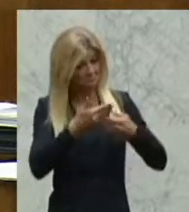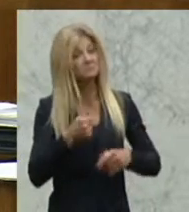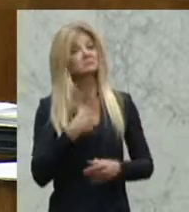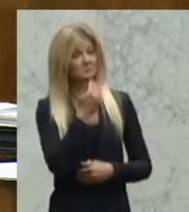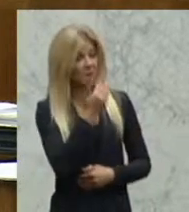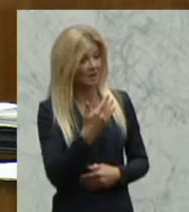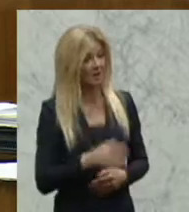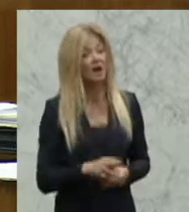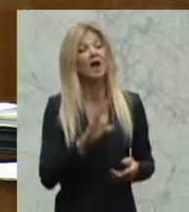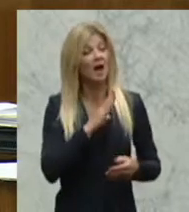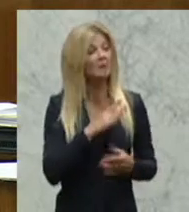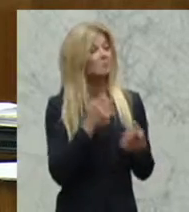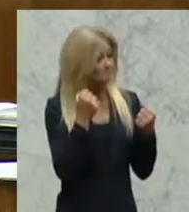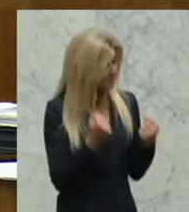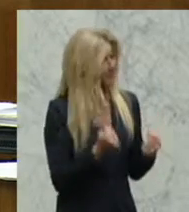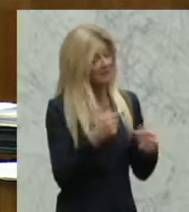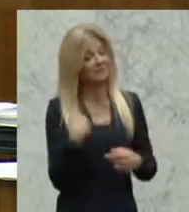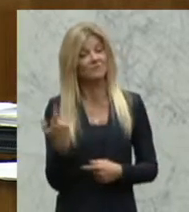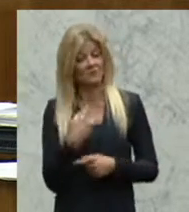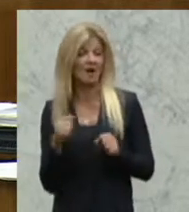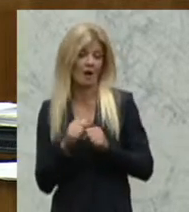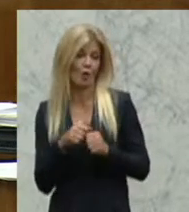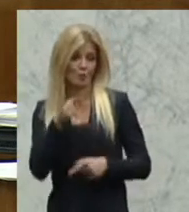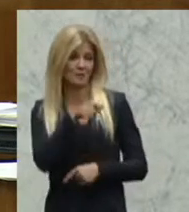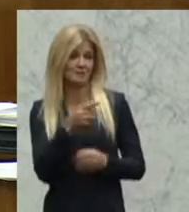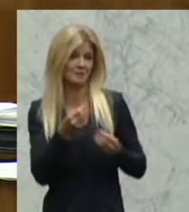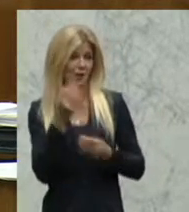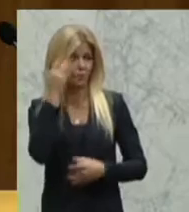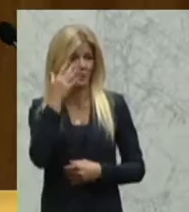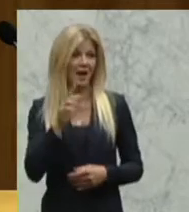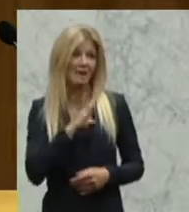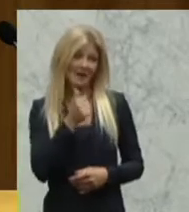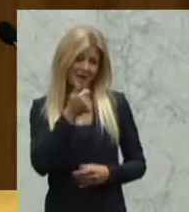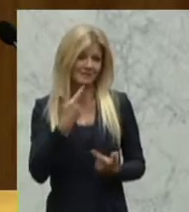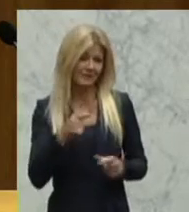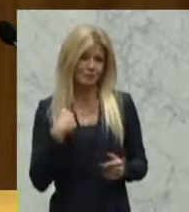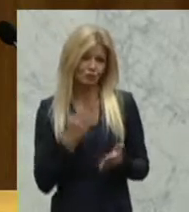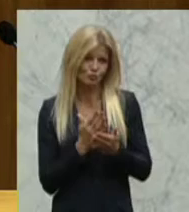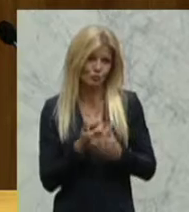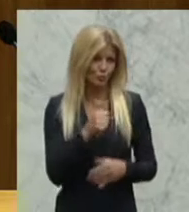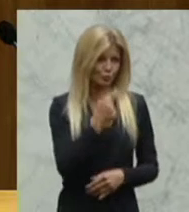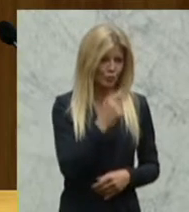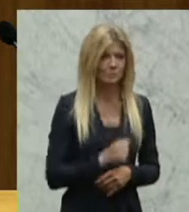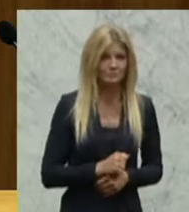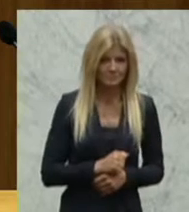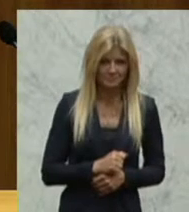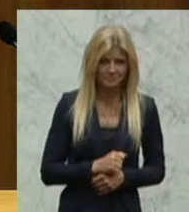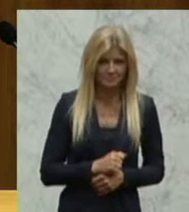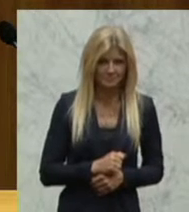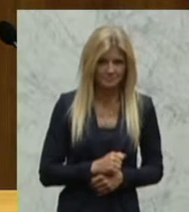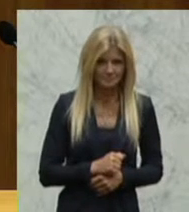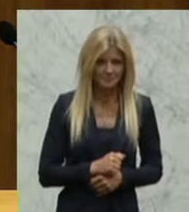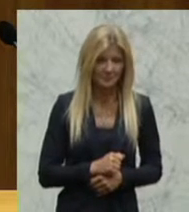Dinge nachgedacht. Eines darf ich aber schon anmerken. Bevor man mit Menschen und Mitarbeiterinnen und